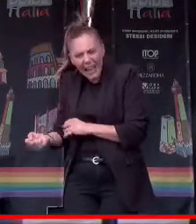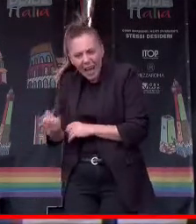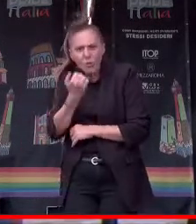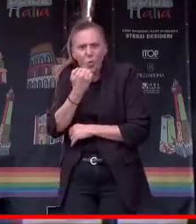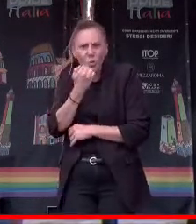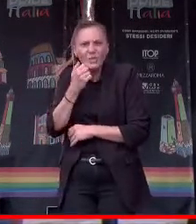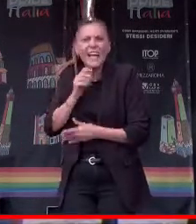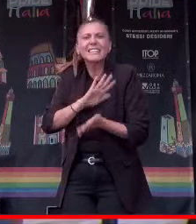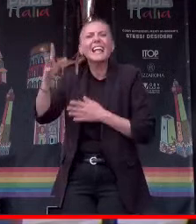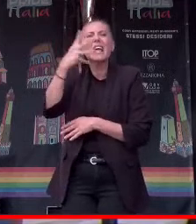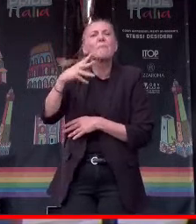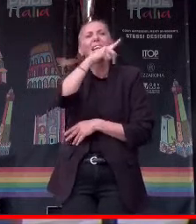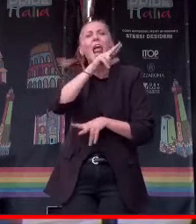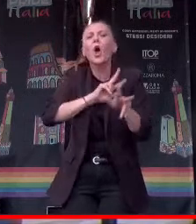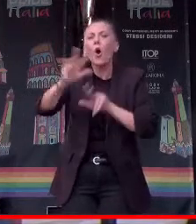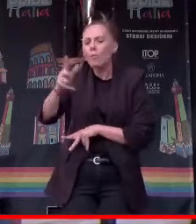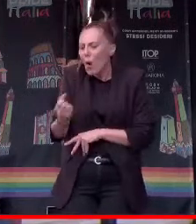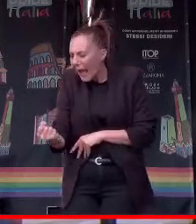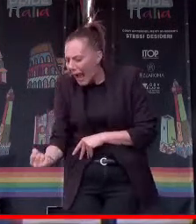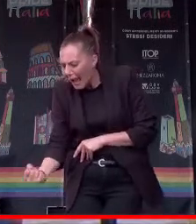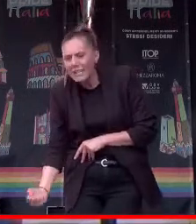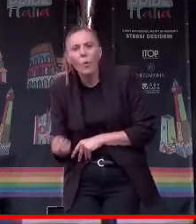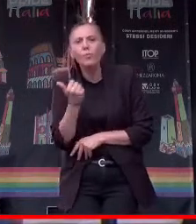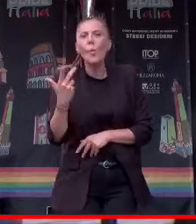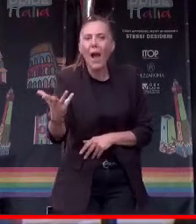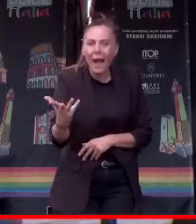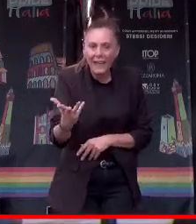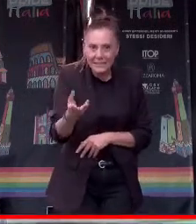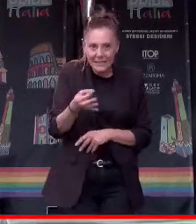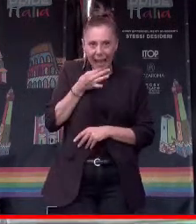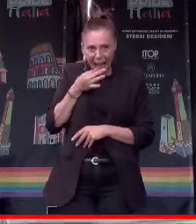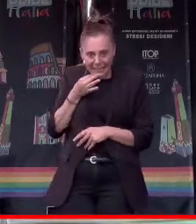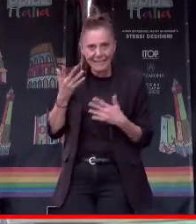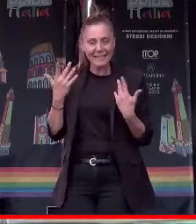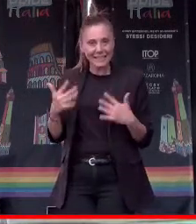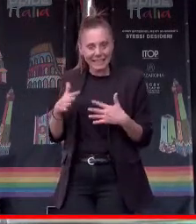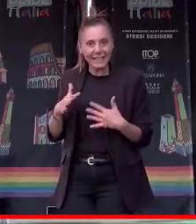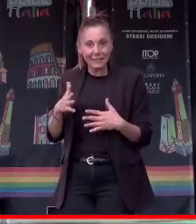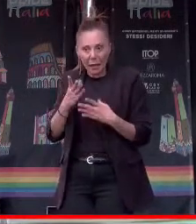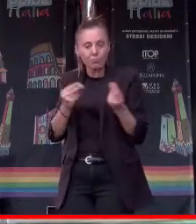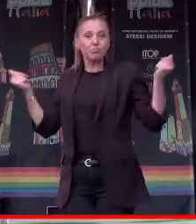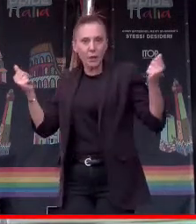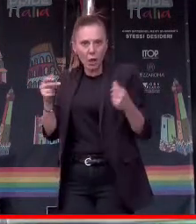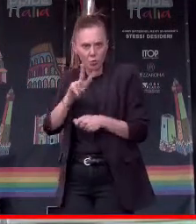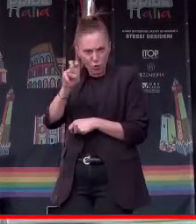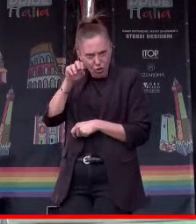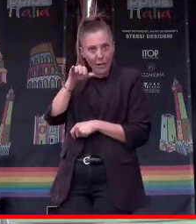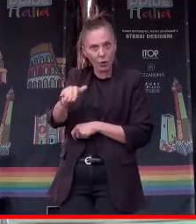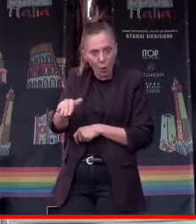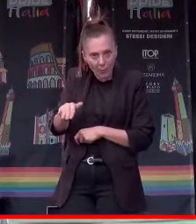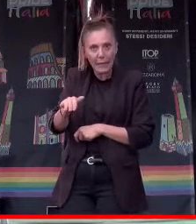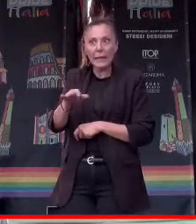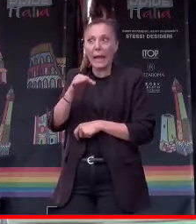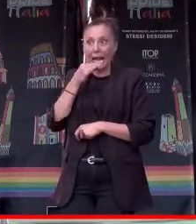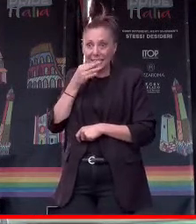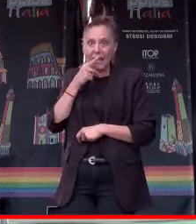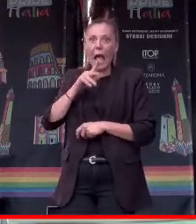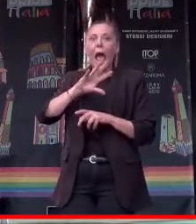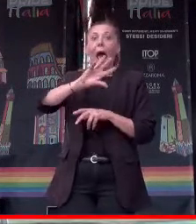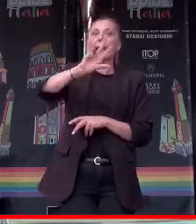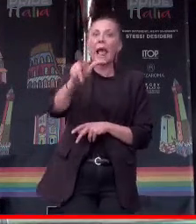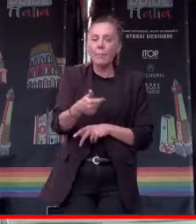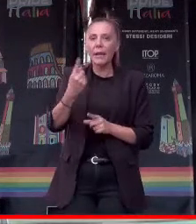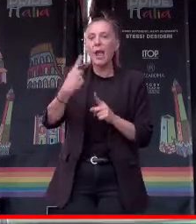hanno questi? Domani mattina. Uno solo, penso. Dove fanno sparire le cose? 200.000, quindi sarebbe rapina e riciclata. La